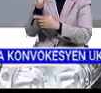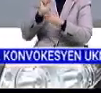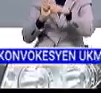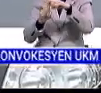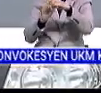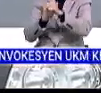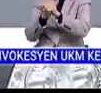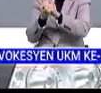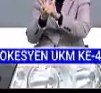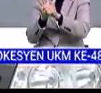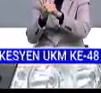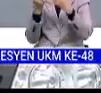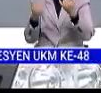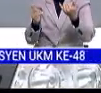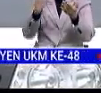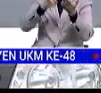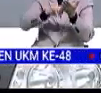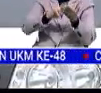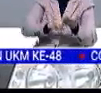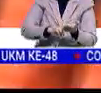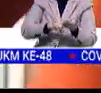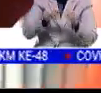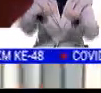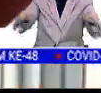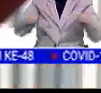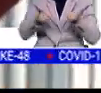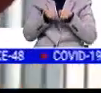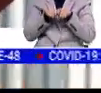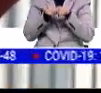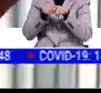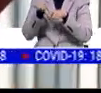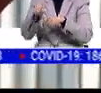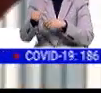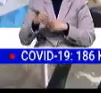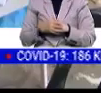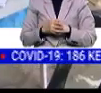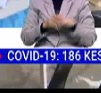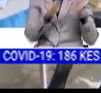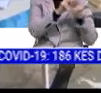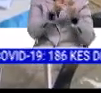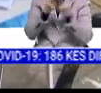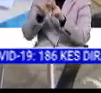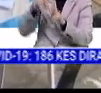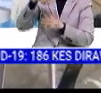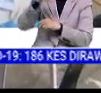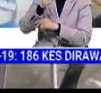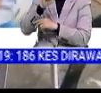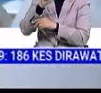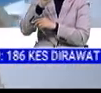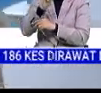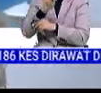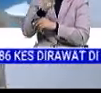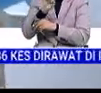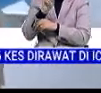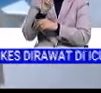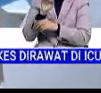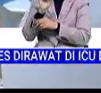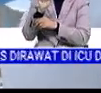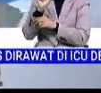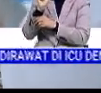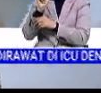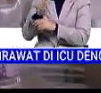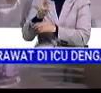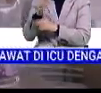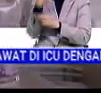positif COVID-19 telah direkodkan di lokaliti berkenaan. Kampung Pangalungan Ansip, Keningau pula merekodkan